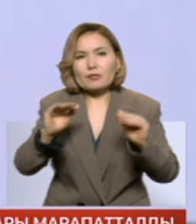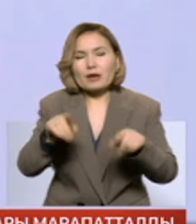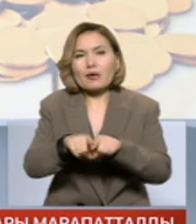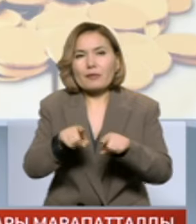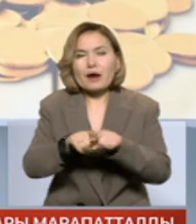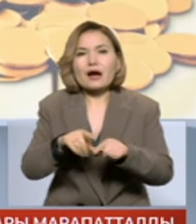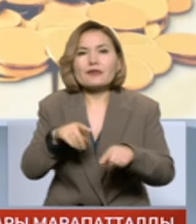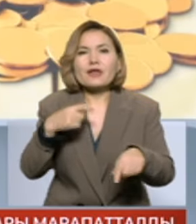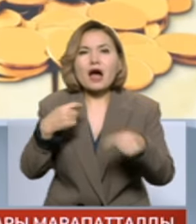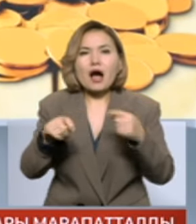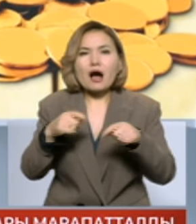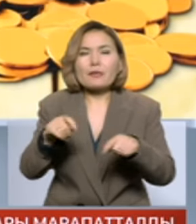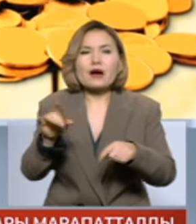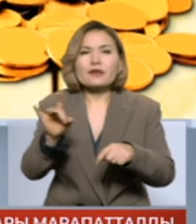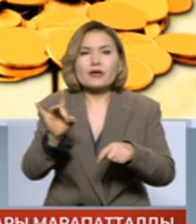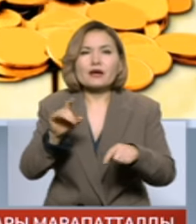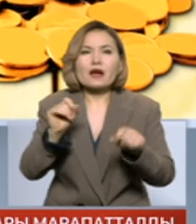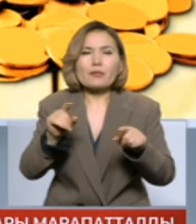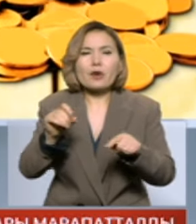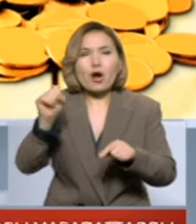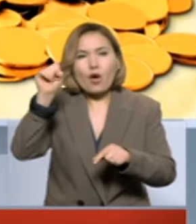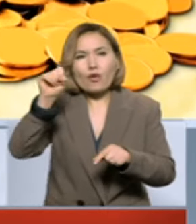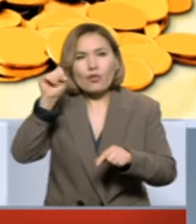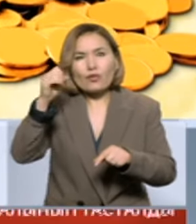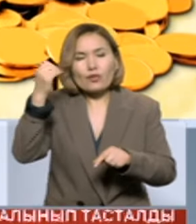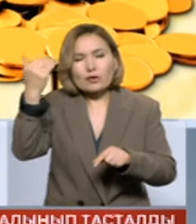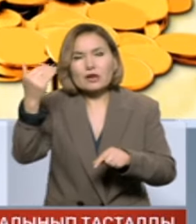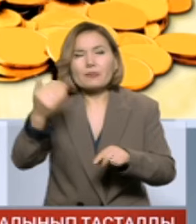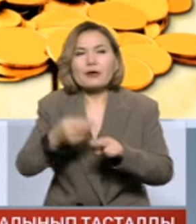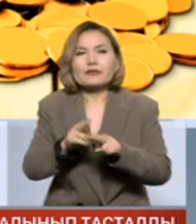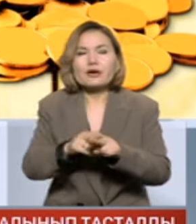Сатылған алтын көлемі бойынша көрші Өзбекстан екінші орында